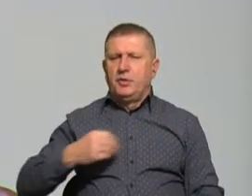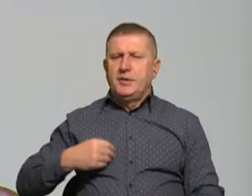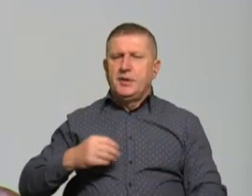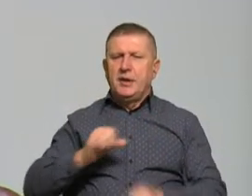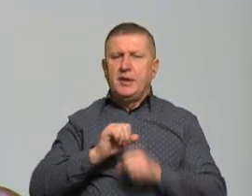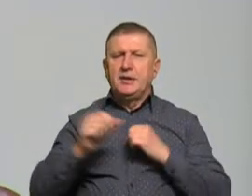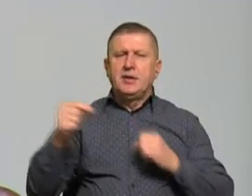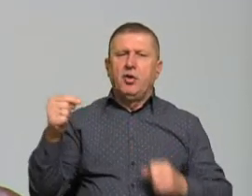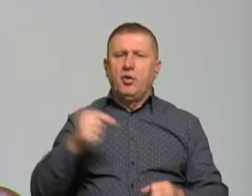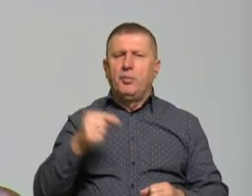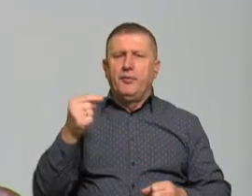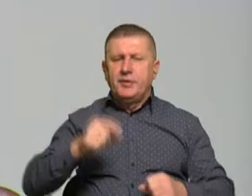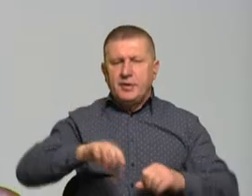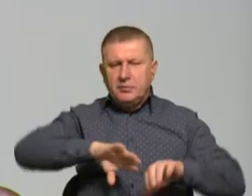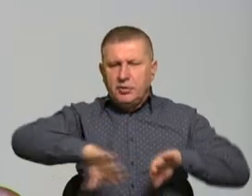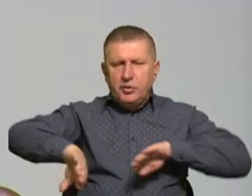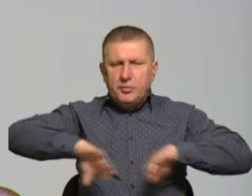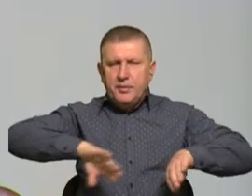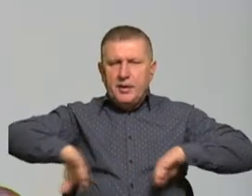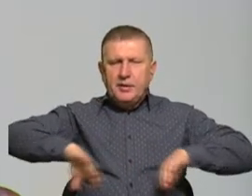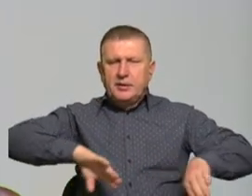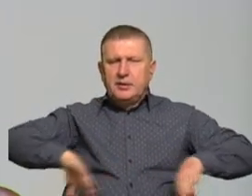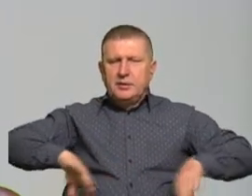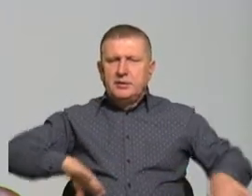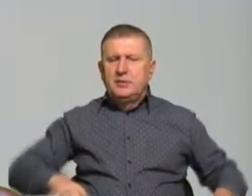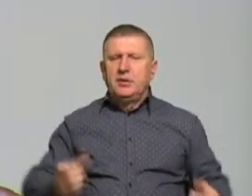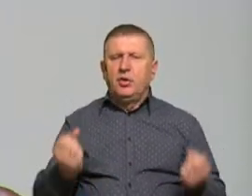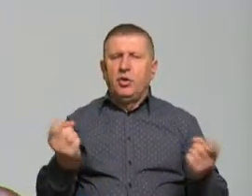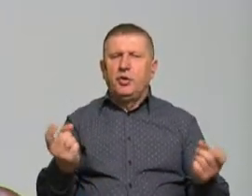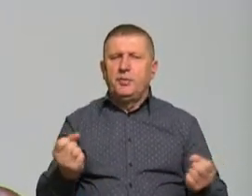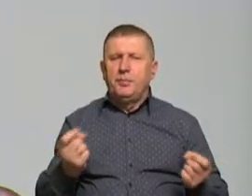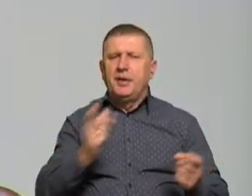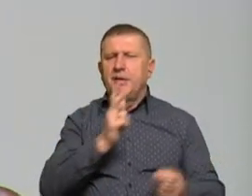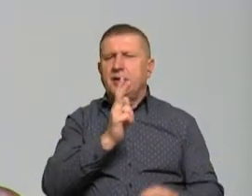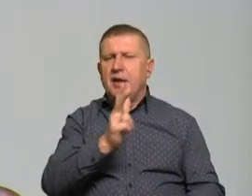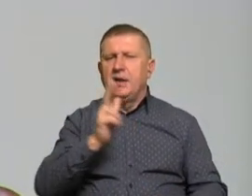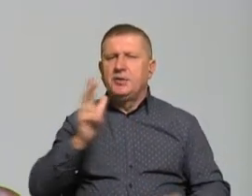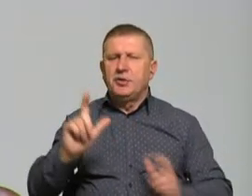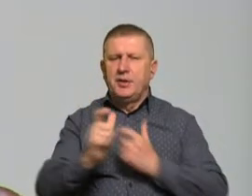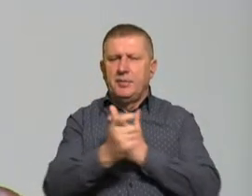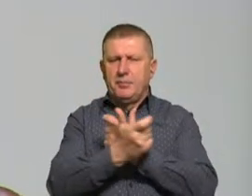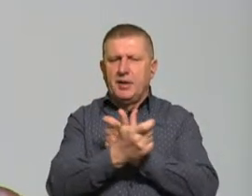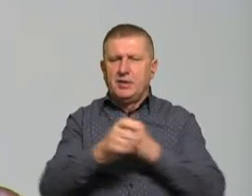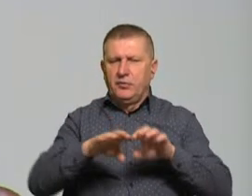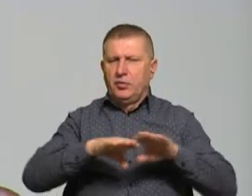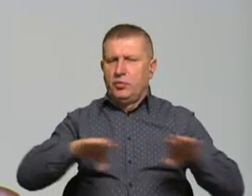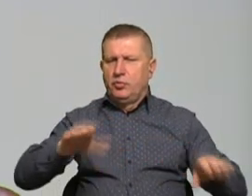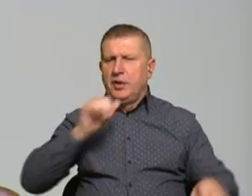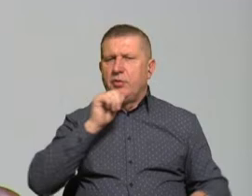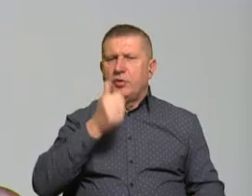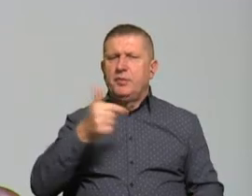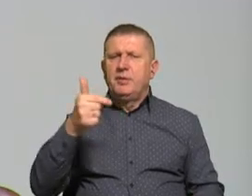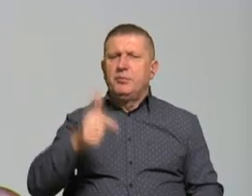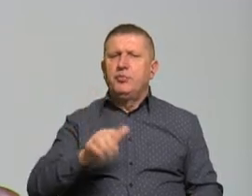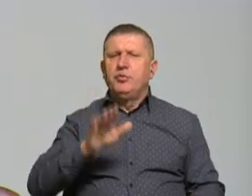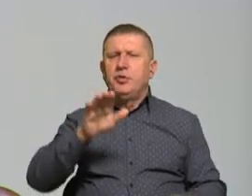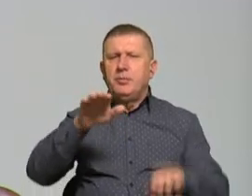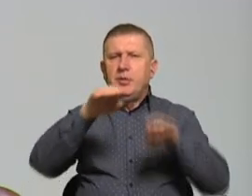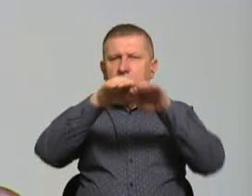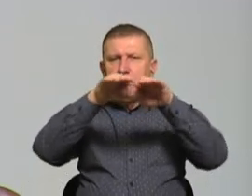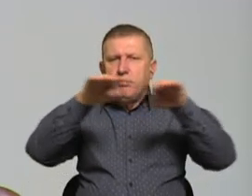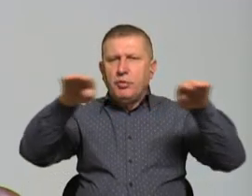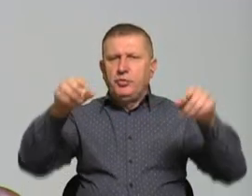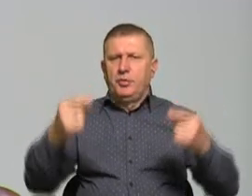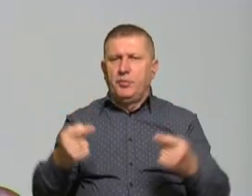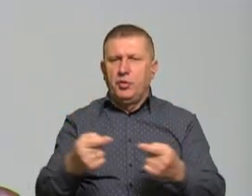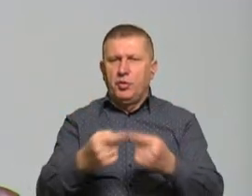jest obowiązkowa segregacja odpadów, a każde państwo członkowskie Unii Europejskiej musi osiągnąć odpowiedni poziom